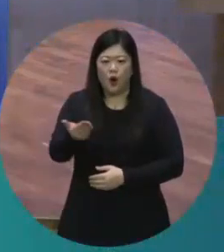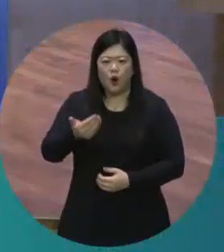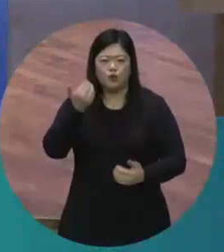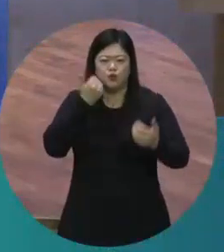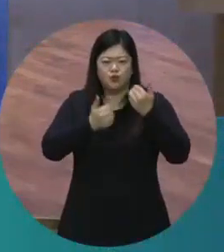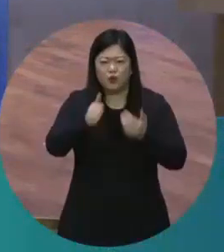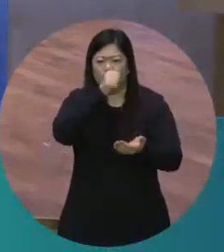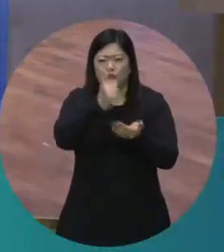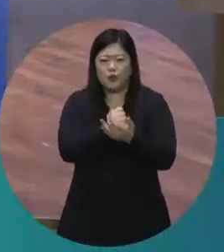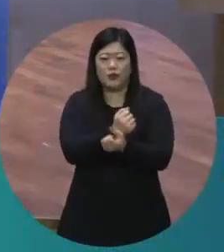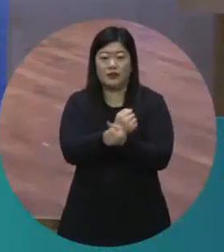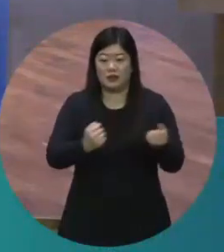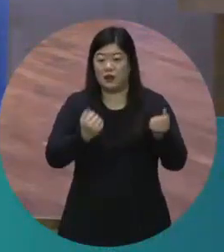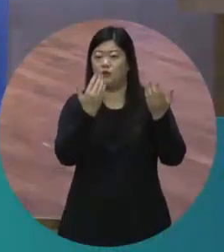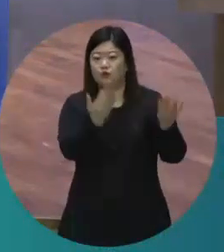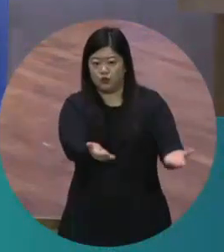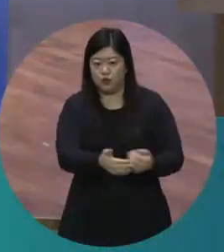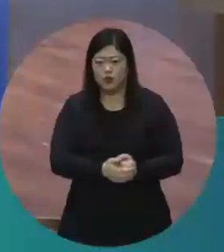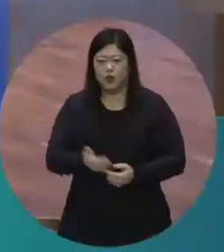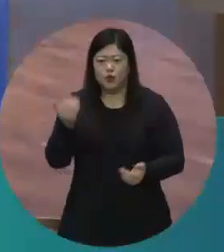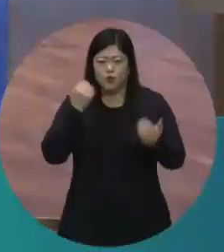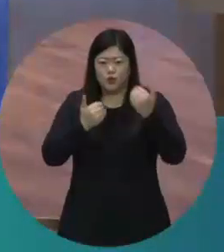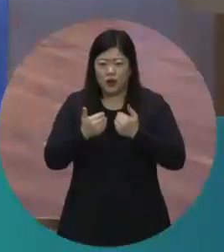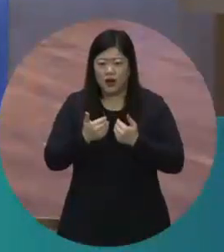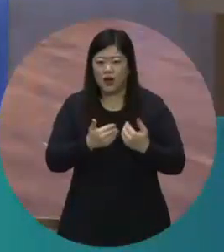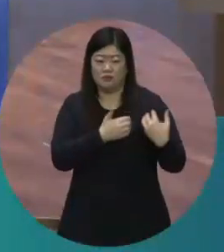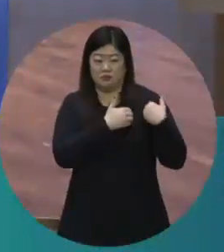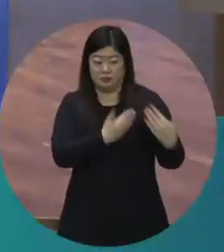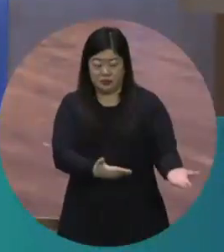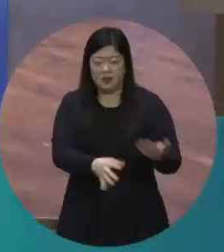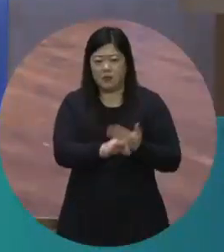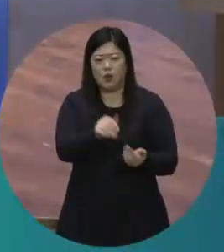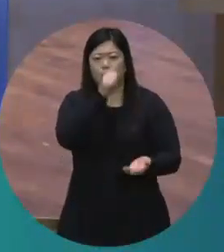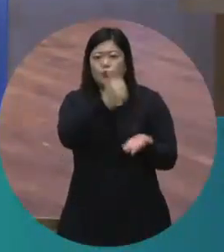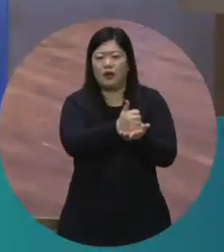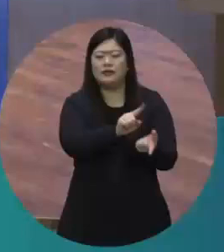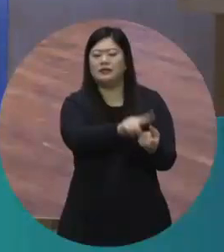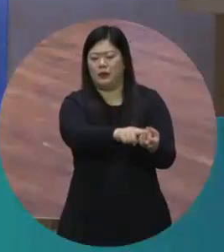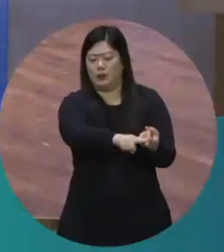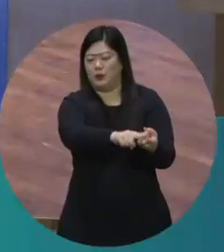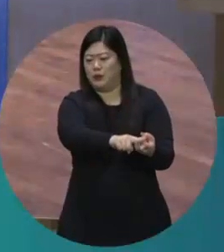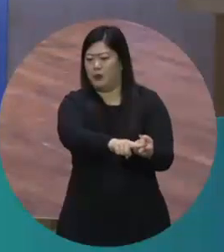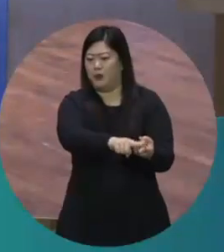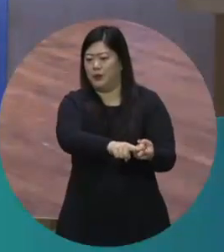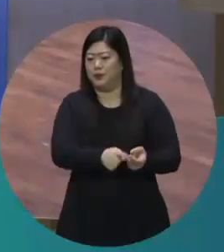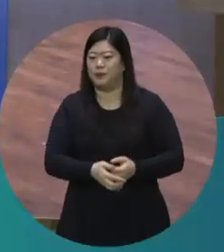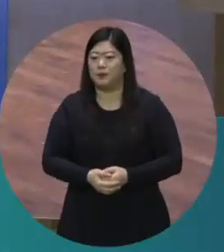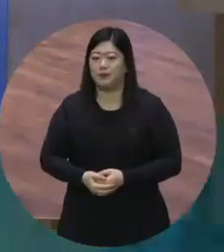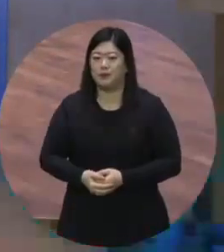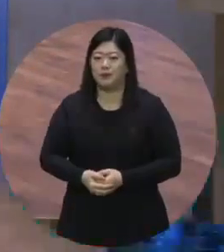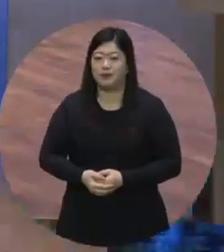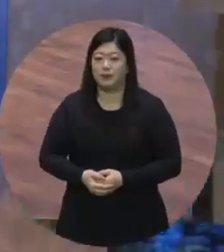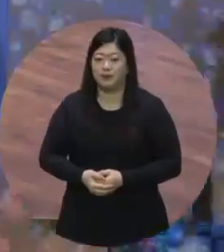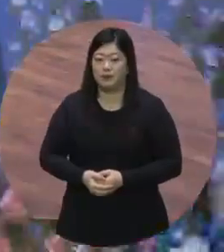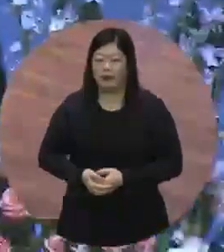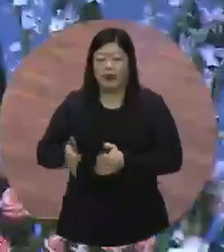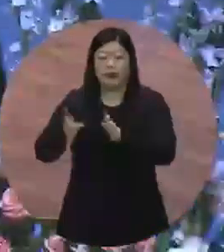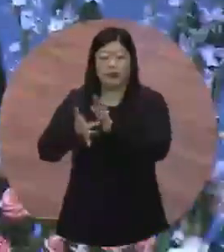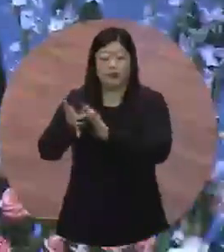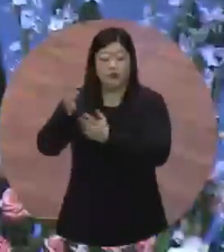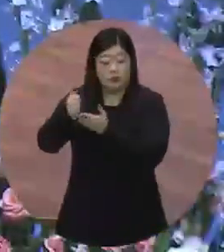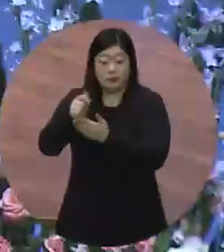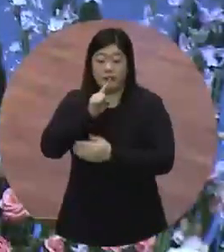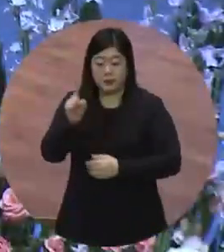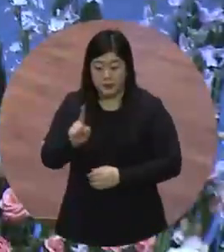사하면 사하여질 것이요 누구의 죄든지 그대로 두면 그대로 있으리라 하시니라. 자, 예수님께서는